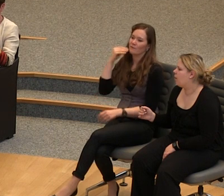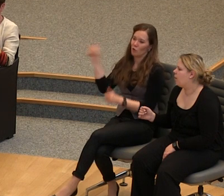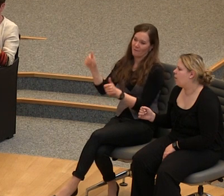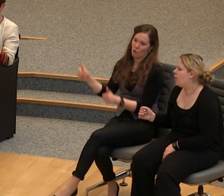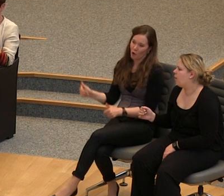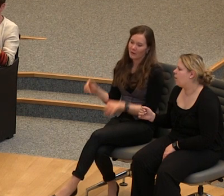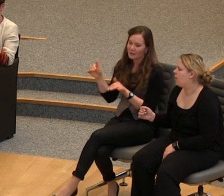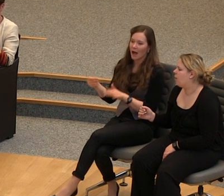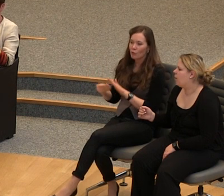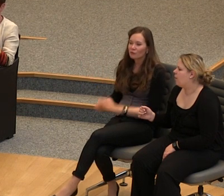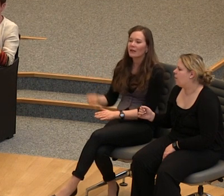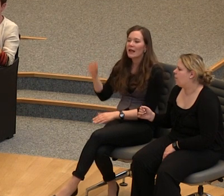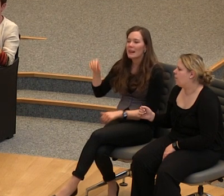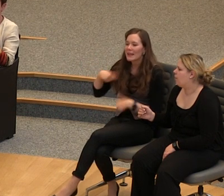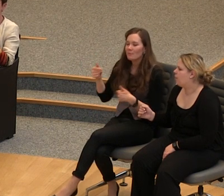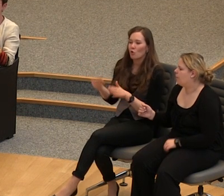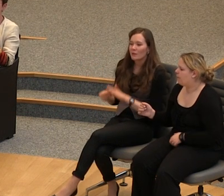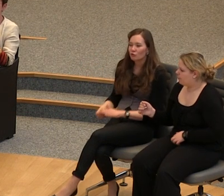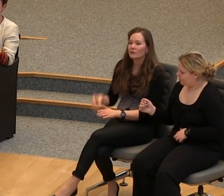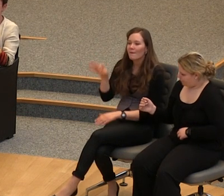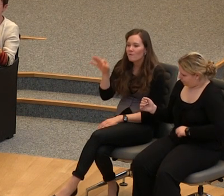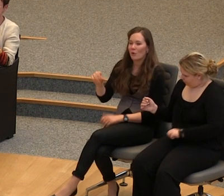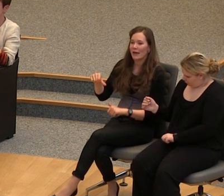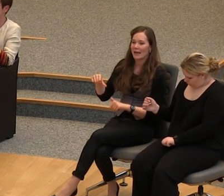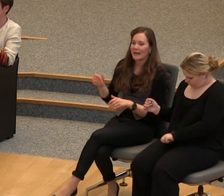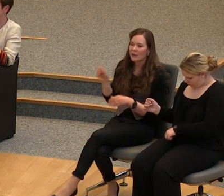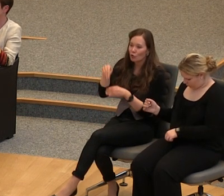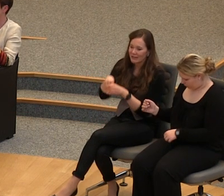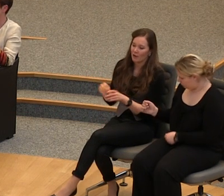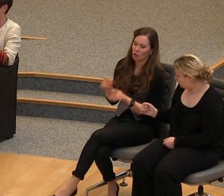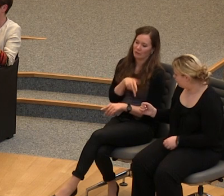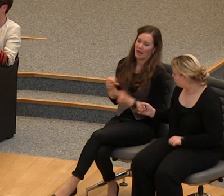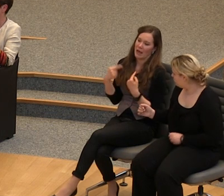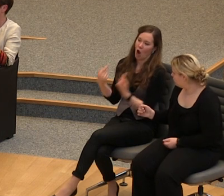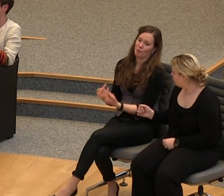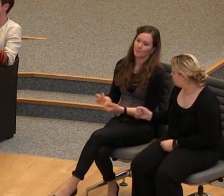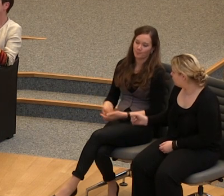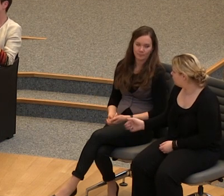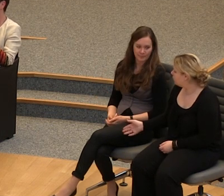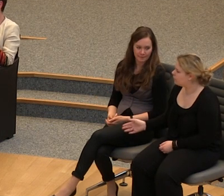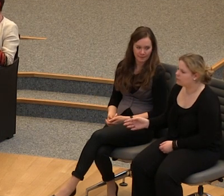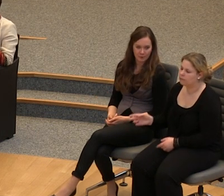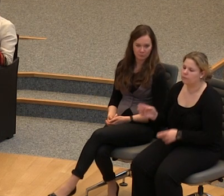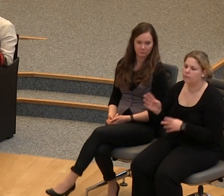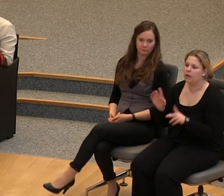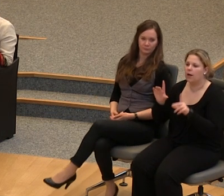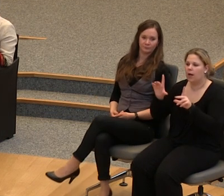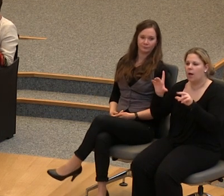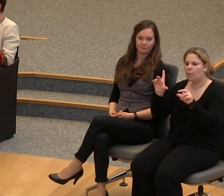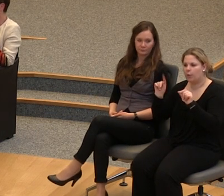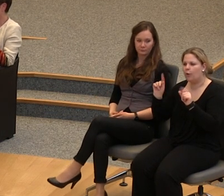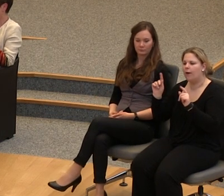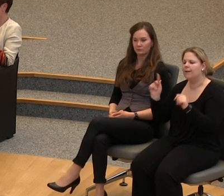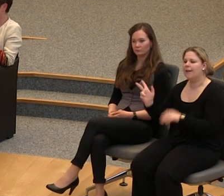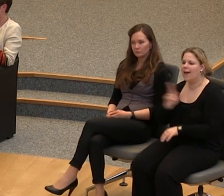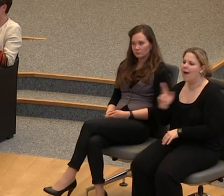zur Unterstützung des Lebens im inklusiven sozialen Raum von Menschen mit und ohne Behinderung. Also wir haben hohe Erwartungen